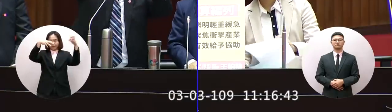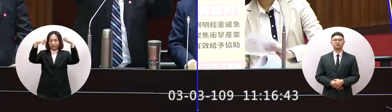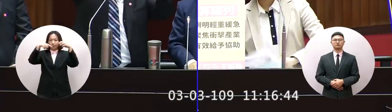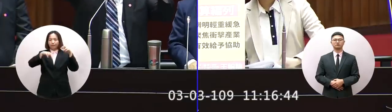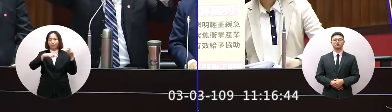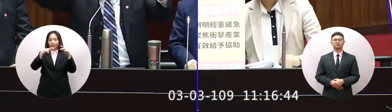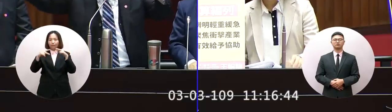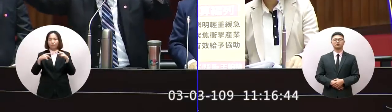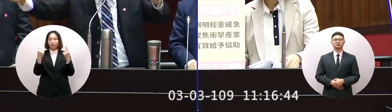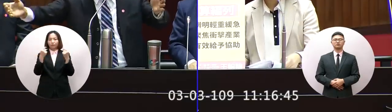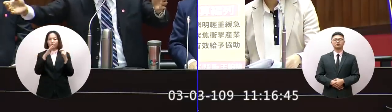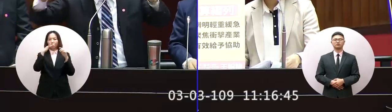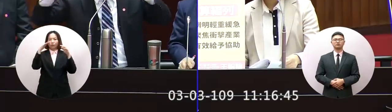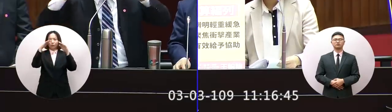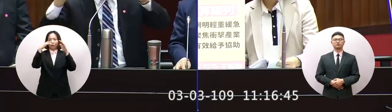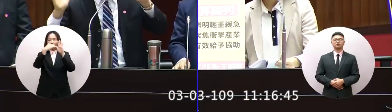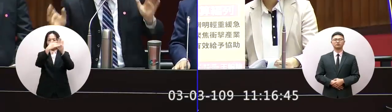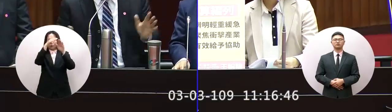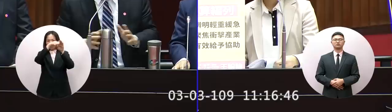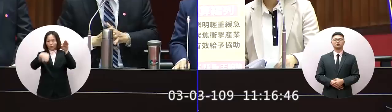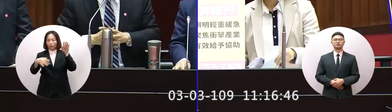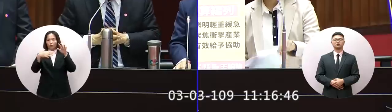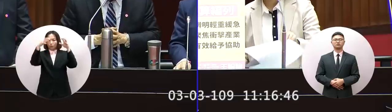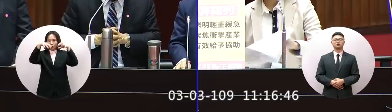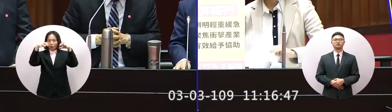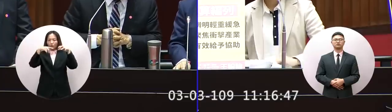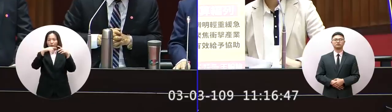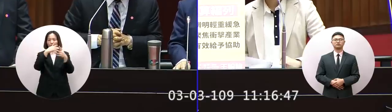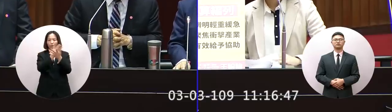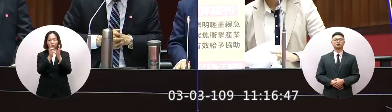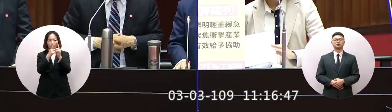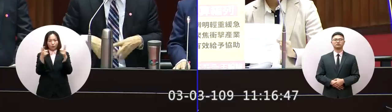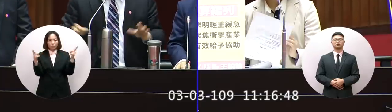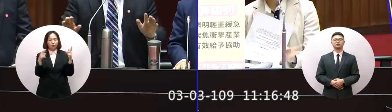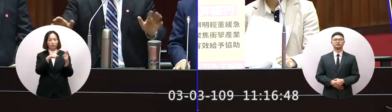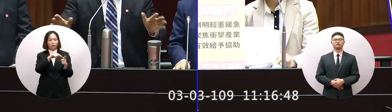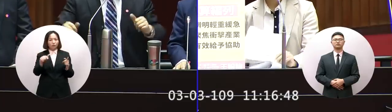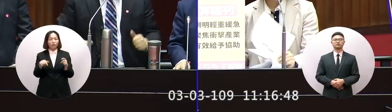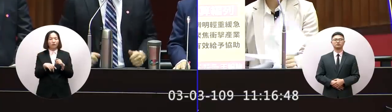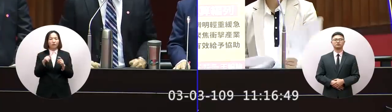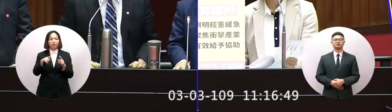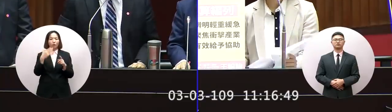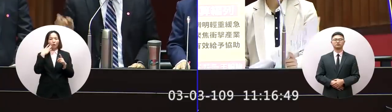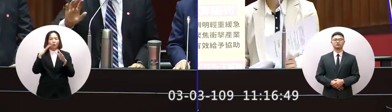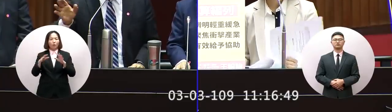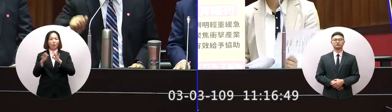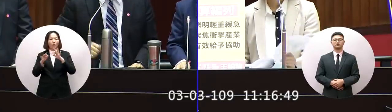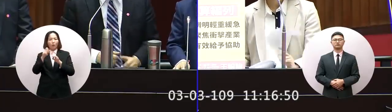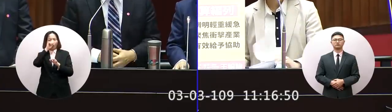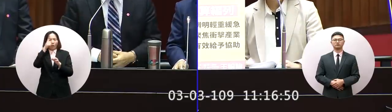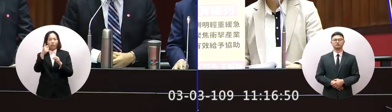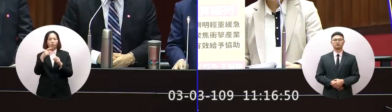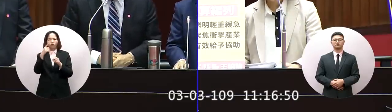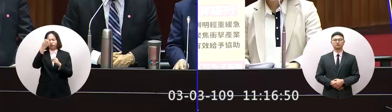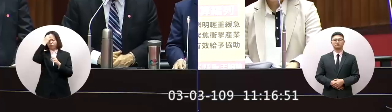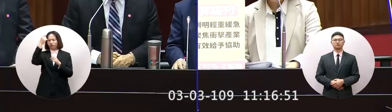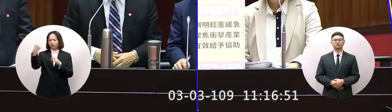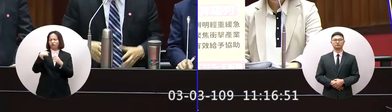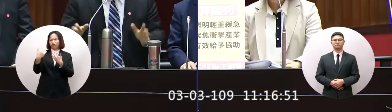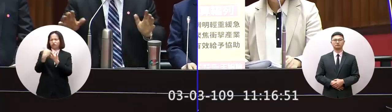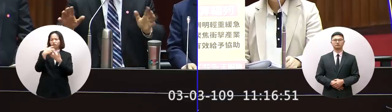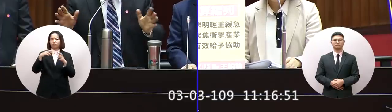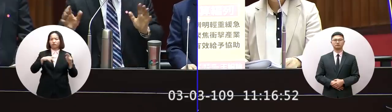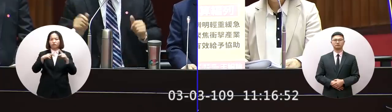明或者防雨罩或者其他相关的设施等等，他生意正在做，很讨厌你来跟他